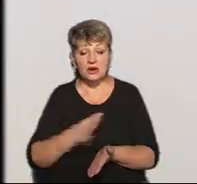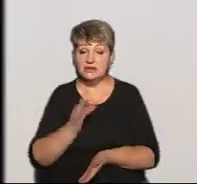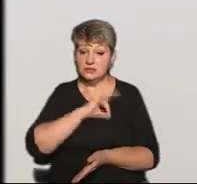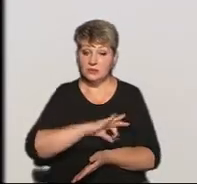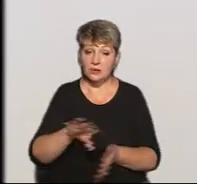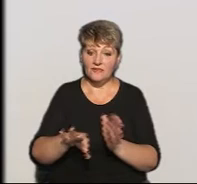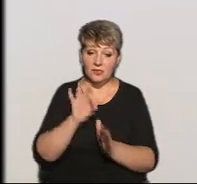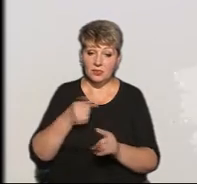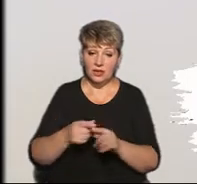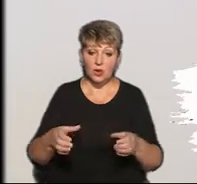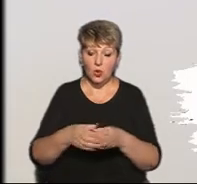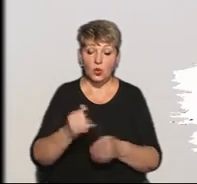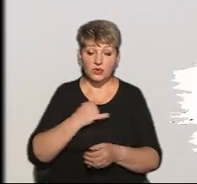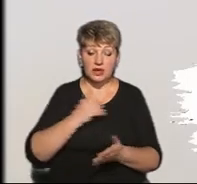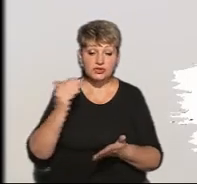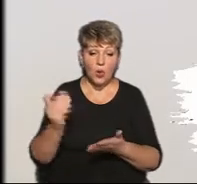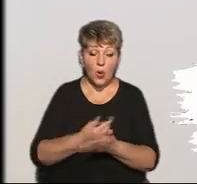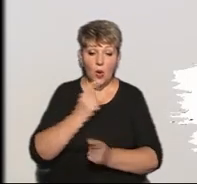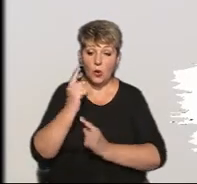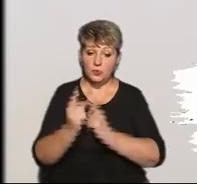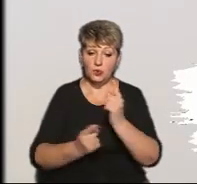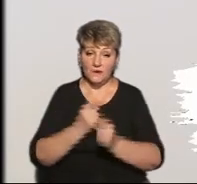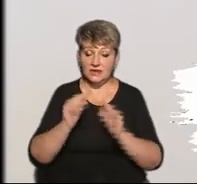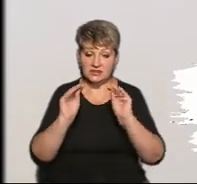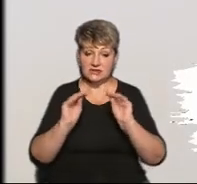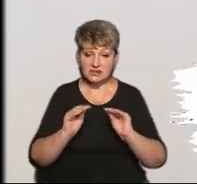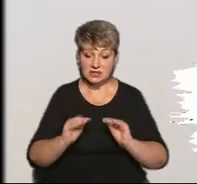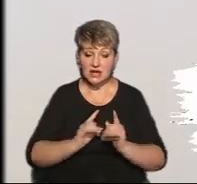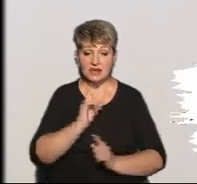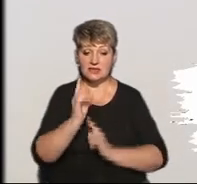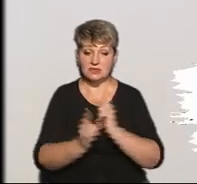команди. У нас дуже оновився склад, дуже змінилась структура